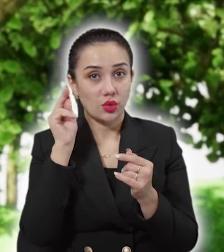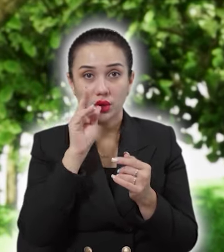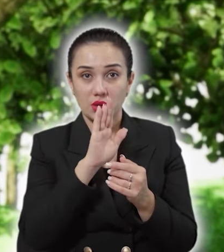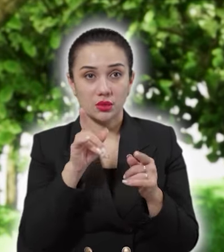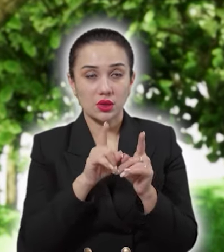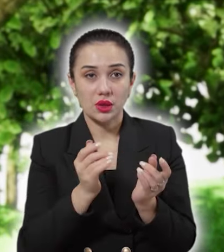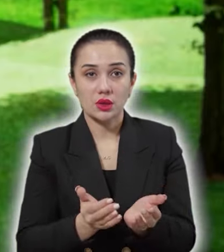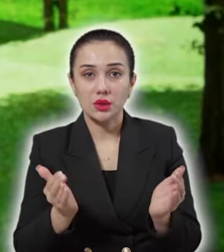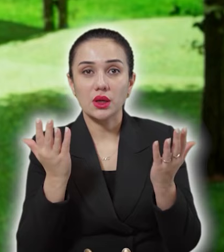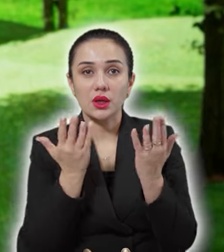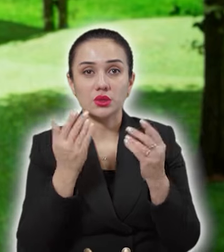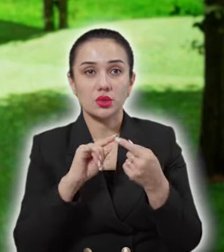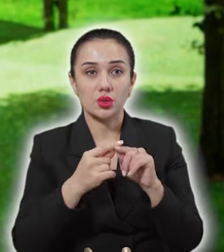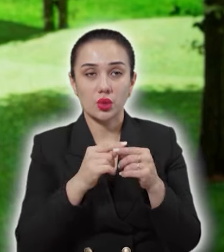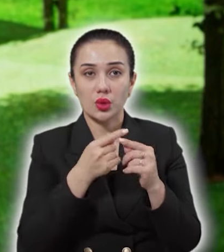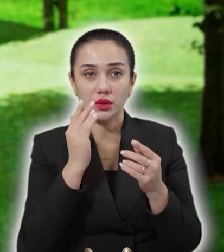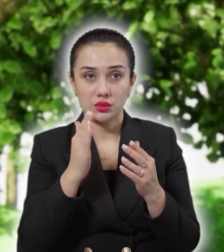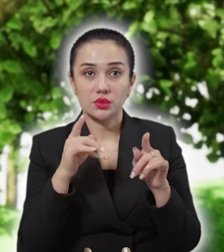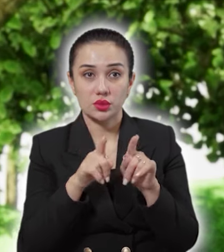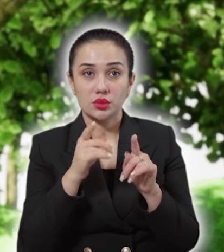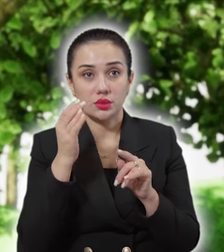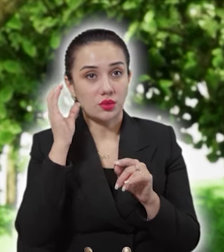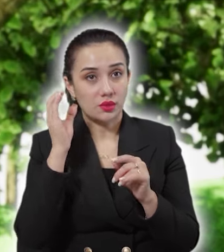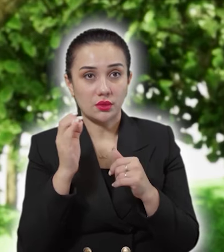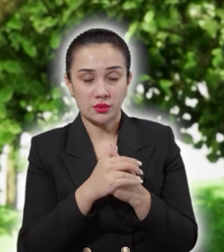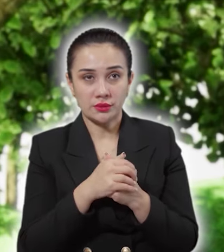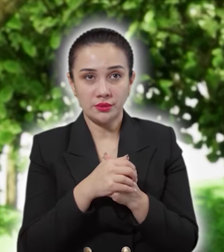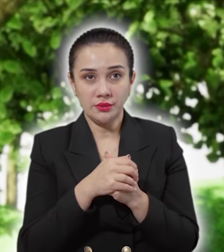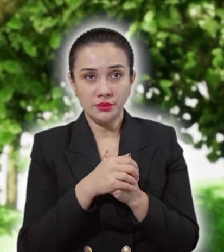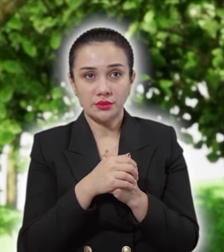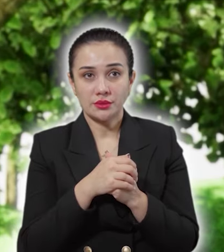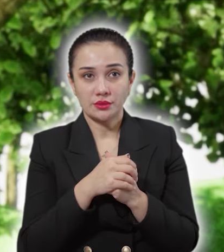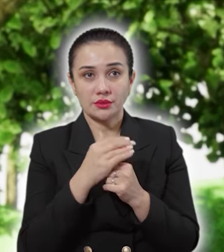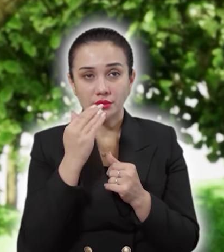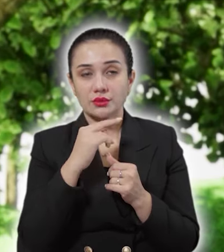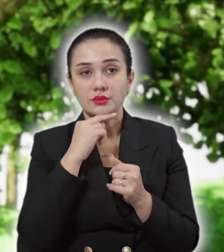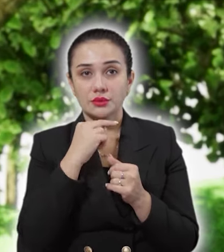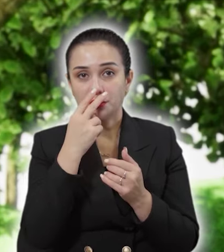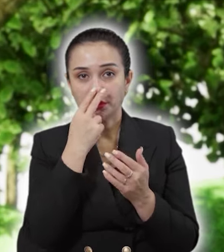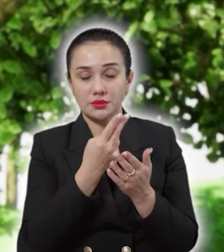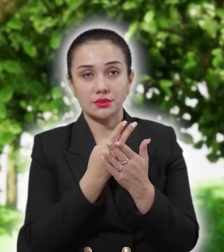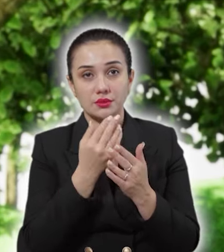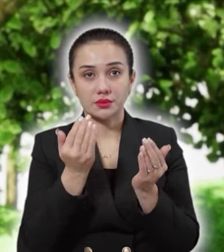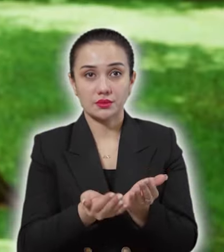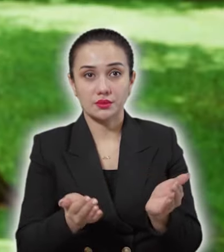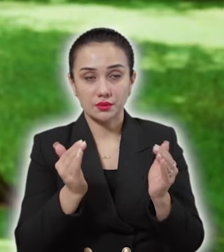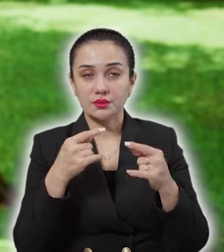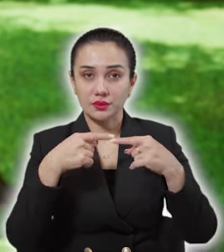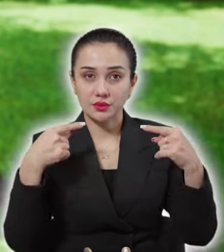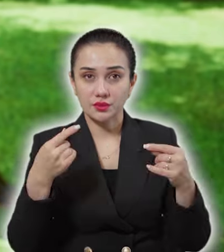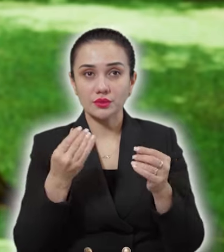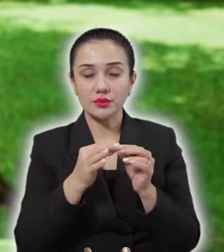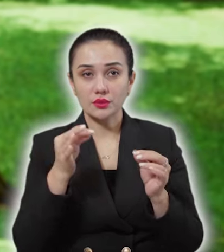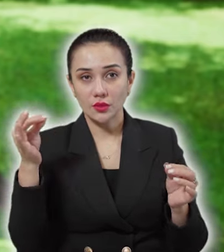narsasini o'rganilmaydi-ku. Savat qanday to'qiladi? Ha, unday bo'lsa eshitinglar. Bolalar, menga diqqat qilinglar.